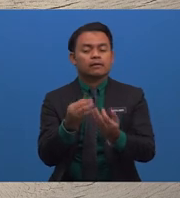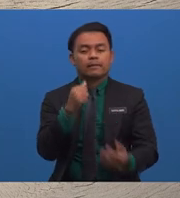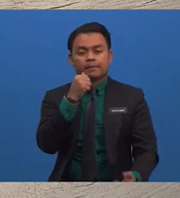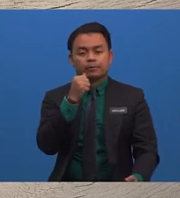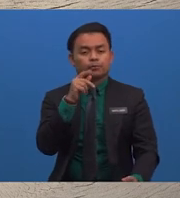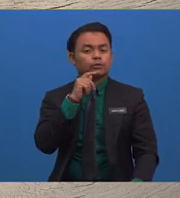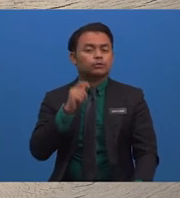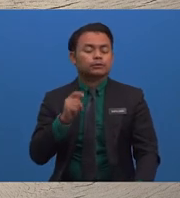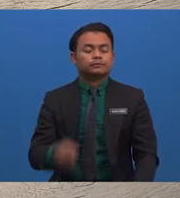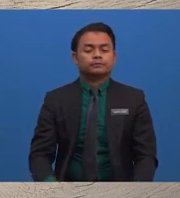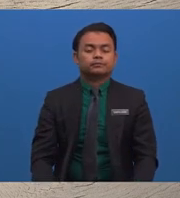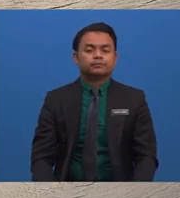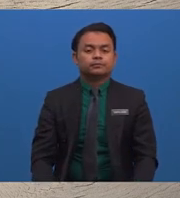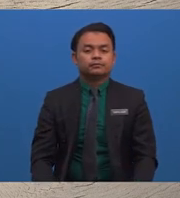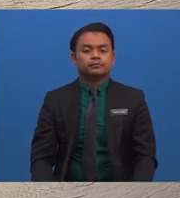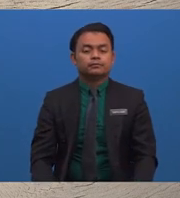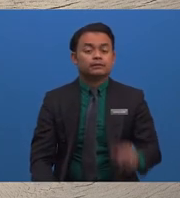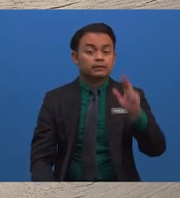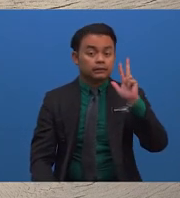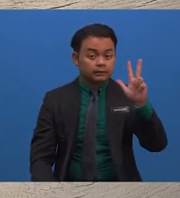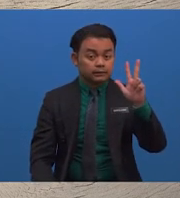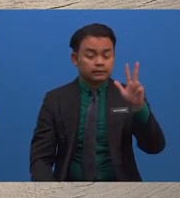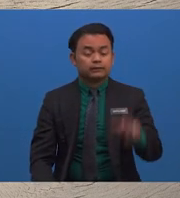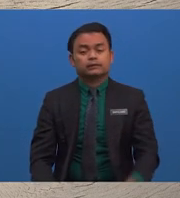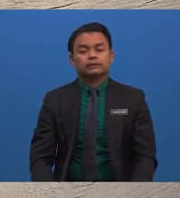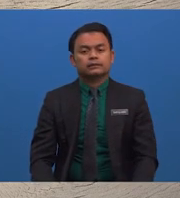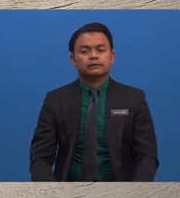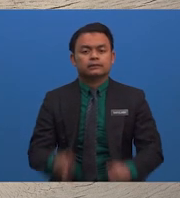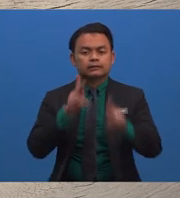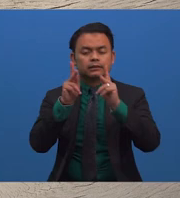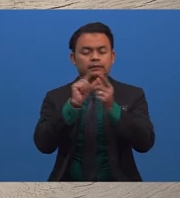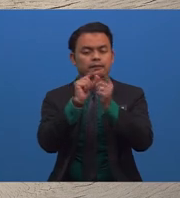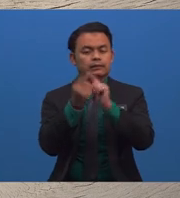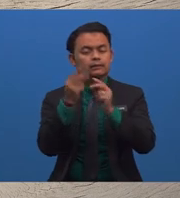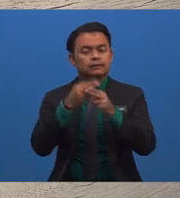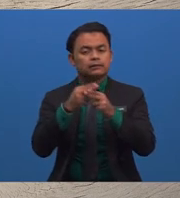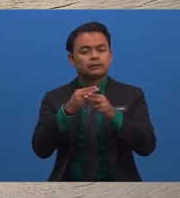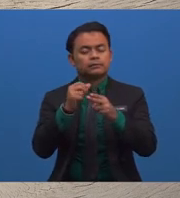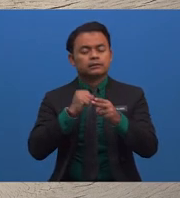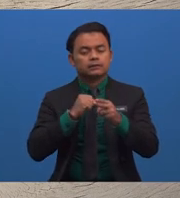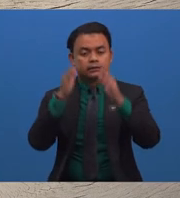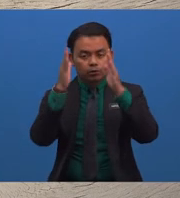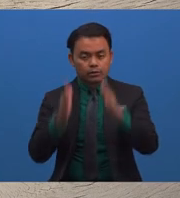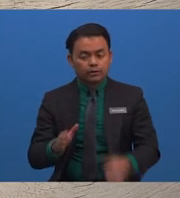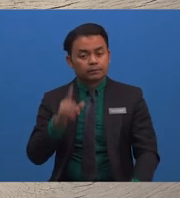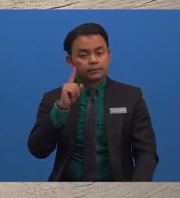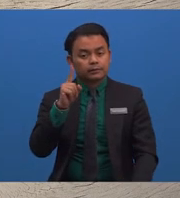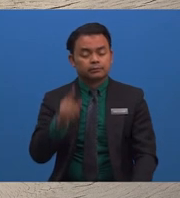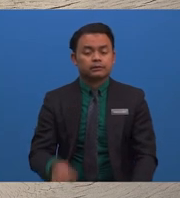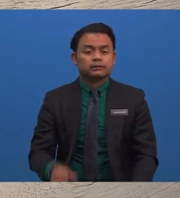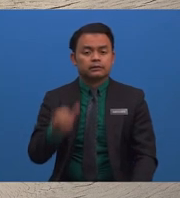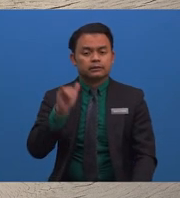Situasi ketiga ialah kata ganti nama diri orang pertama untuk kita yang khusus